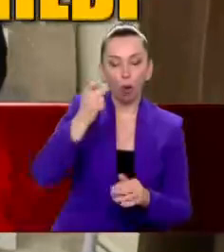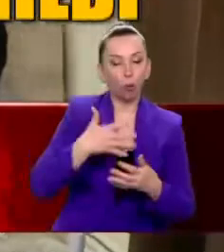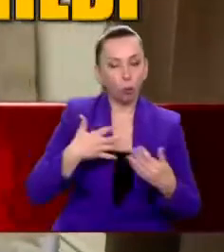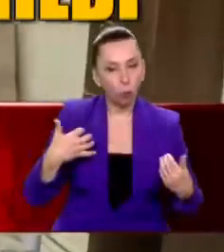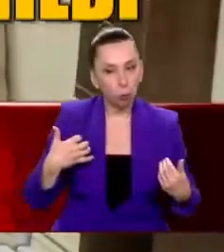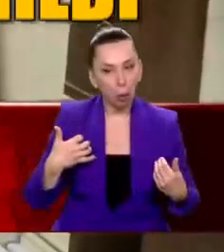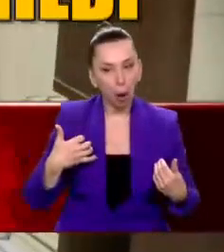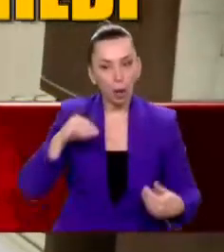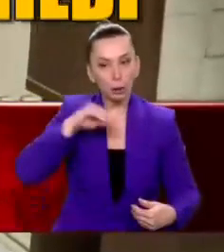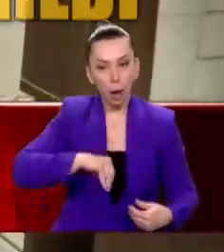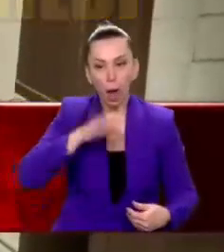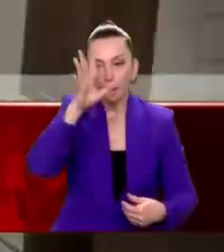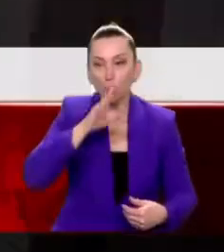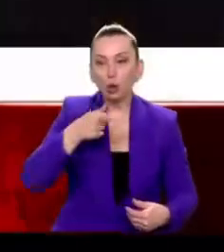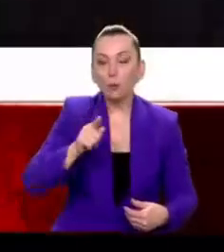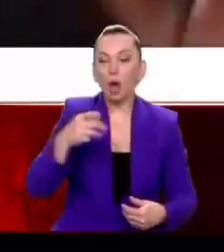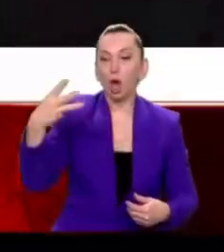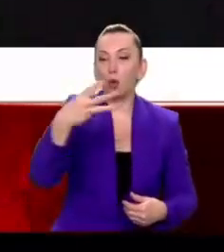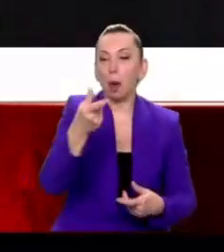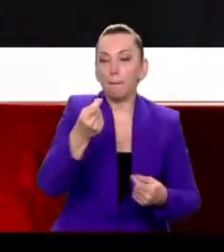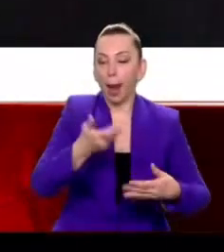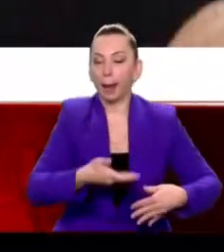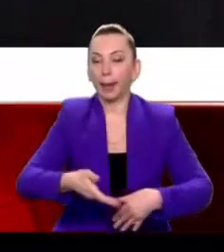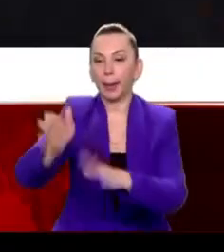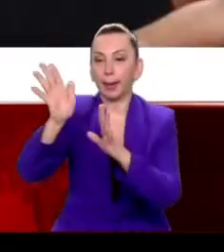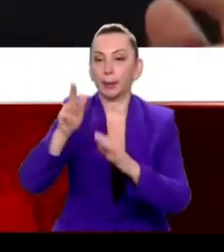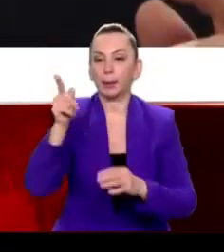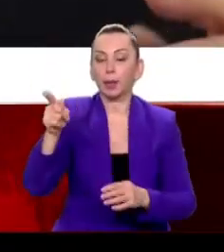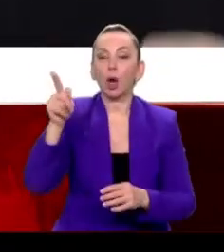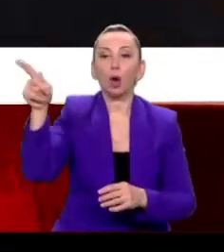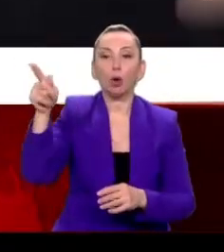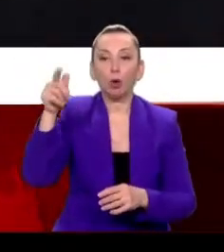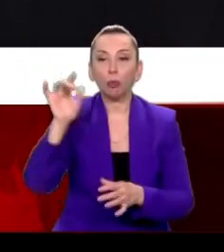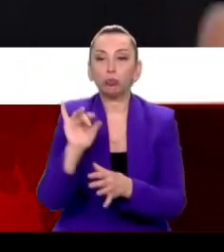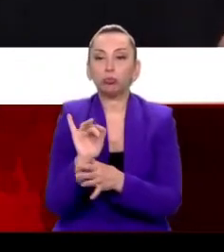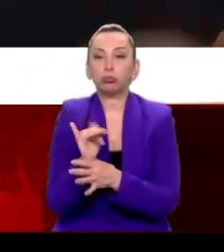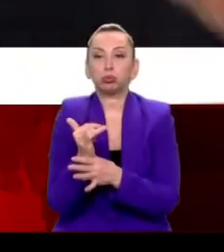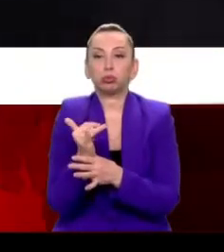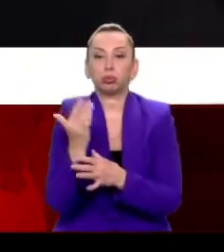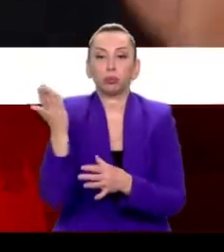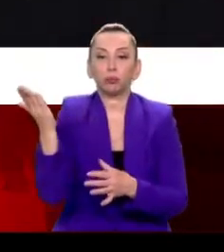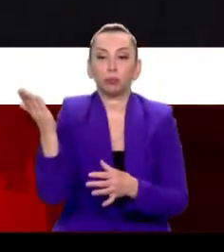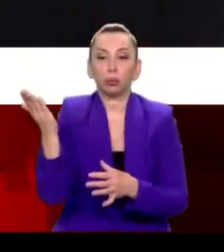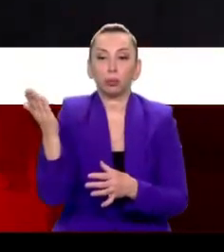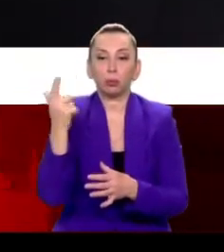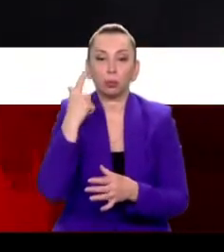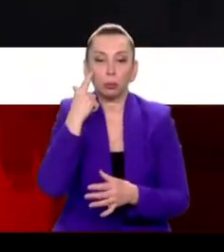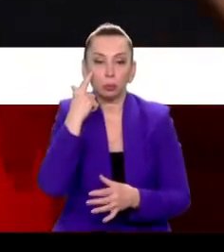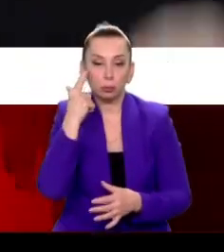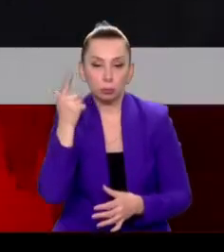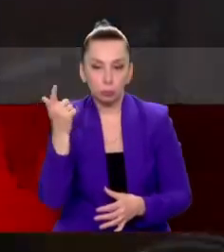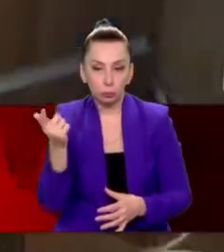tam 500.000 eurosunu aldılar bu suçu sabit olan insanlar Profesör olarak Ölmemeli kendilerine verilen bu Paye